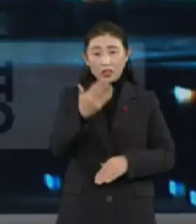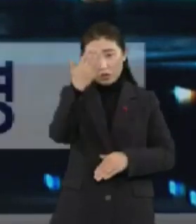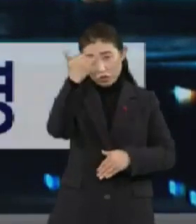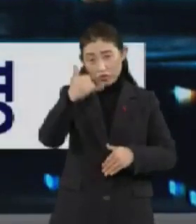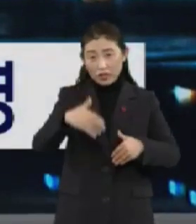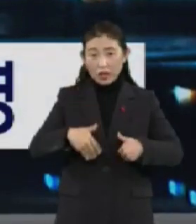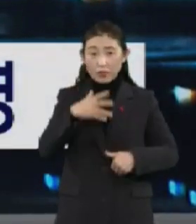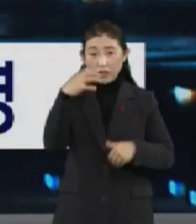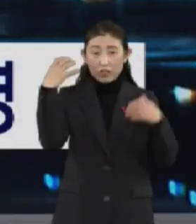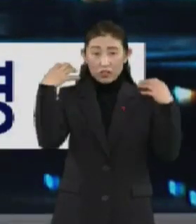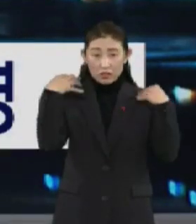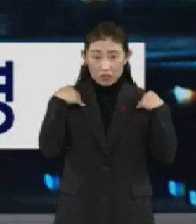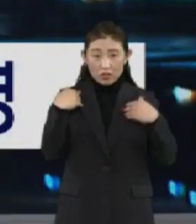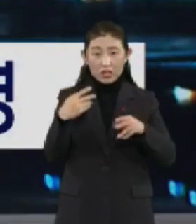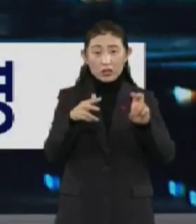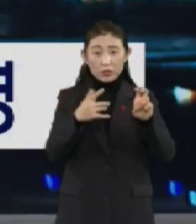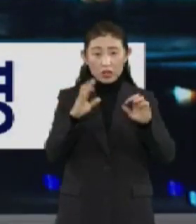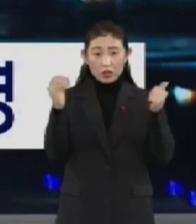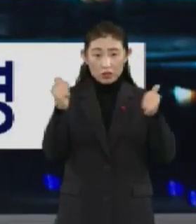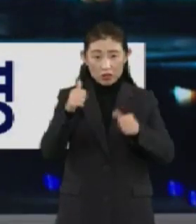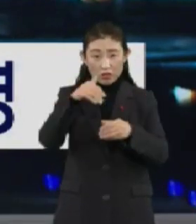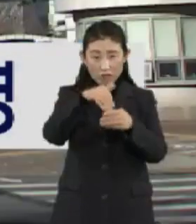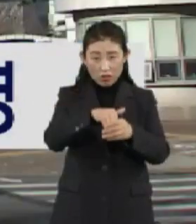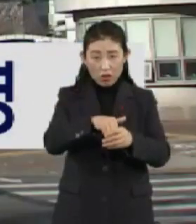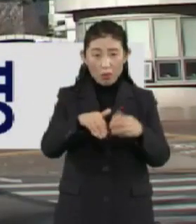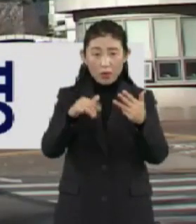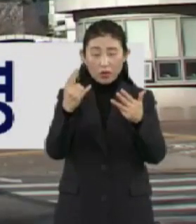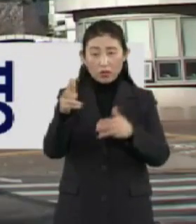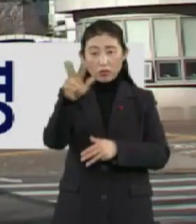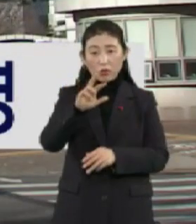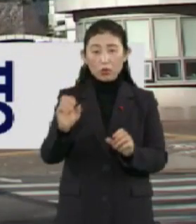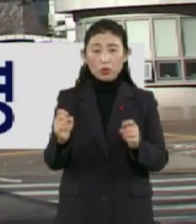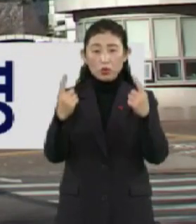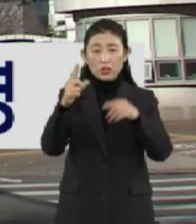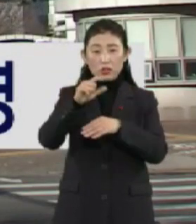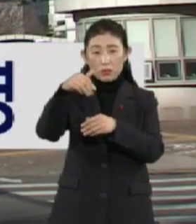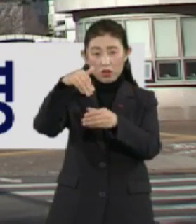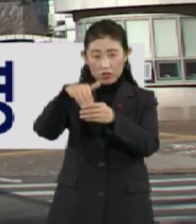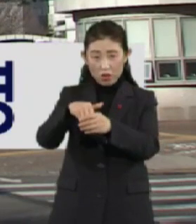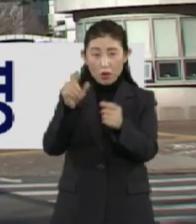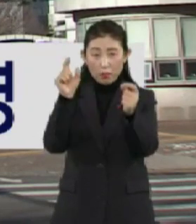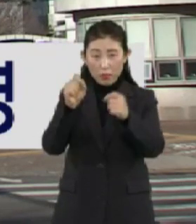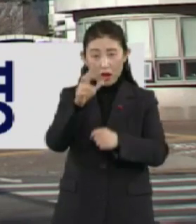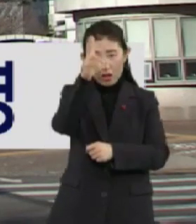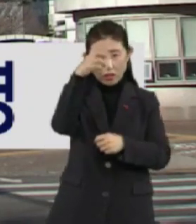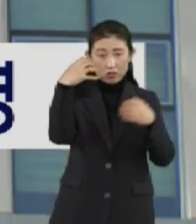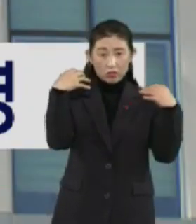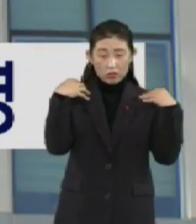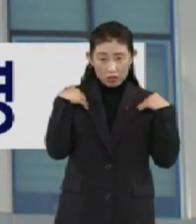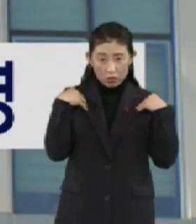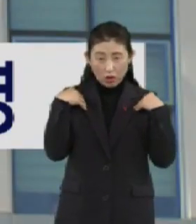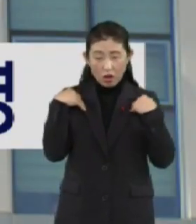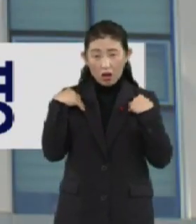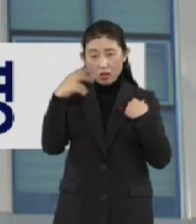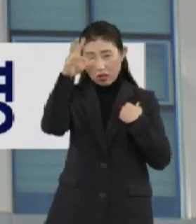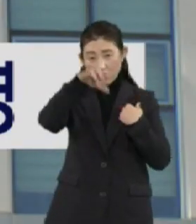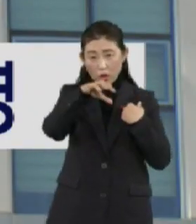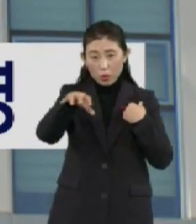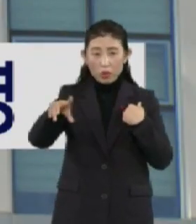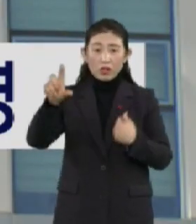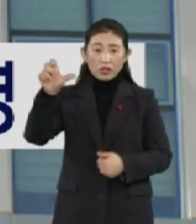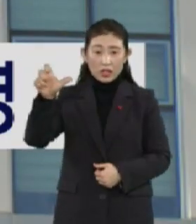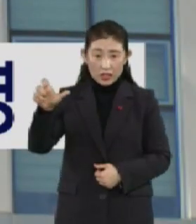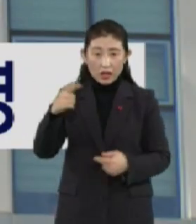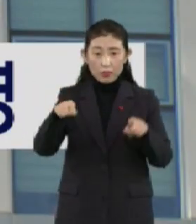대전 세종 충남경찰청은 제20대 대통령 선거와 제8회 전국 동시 지방선거를 앞두고 도경찰청과